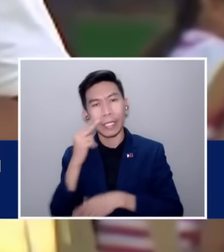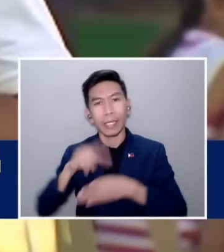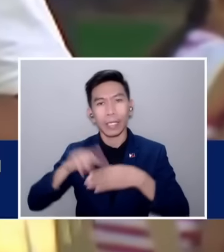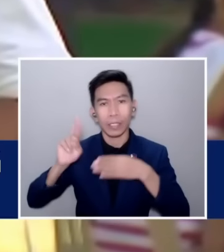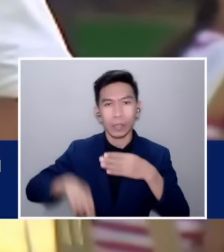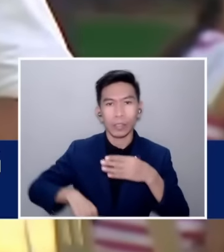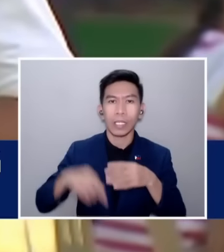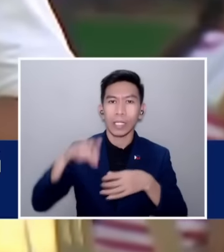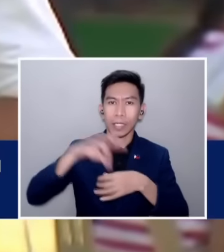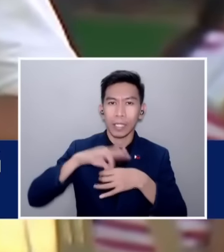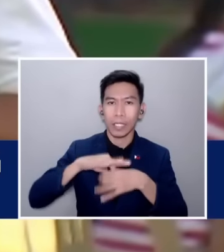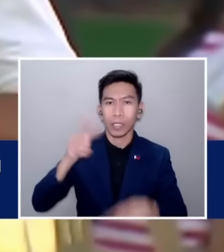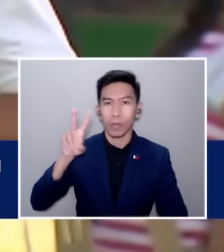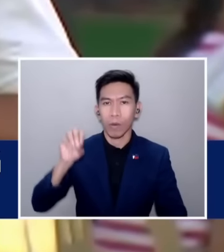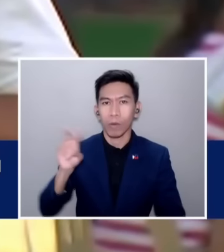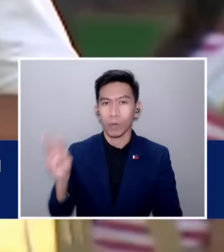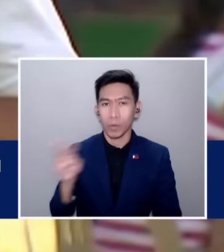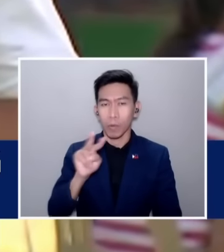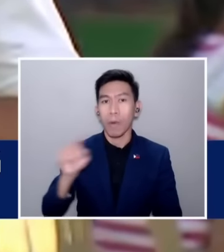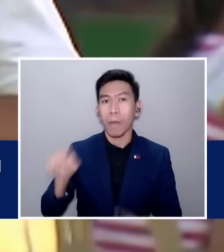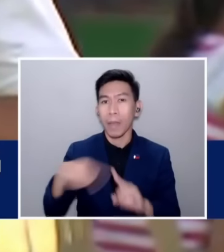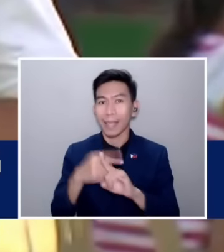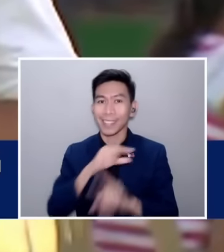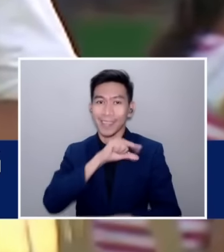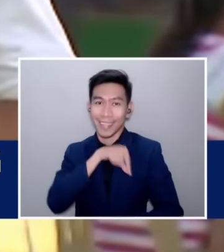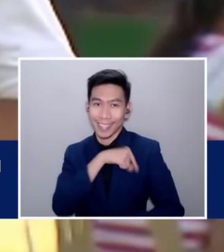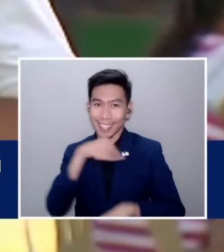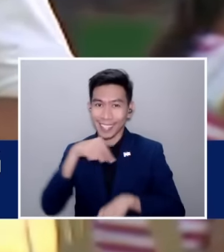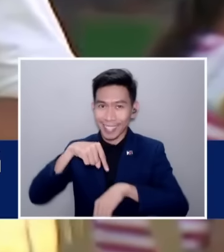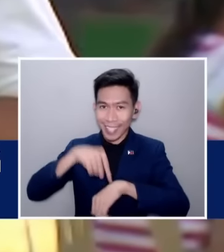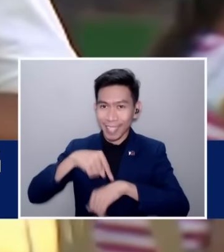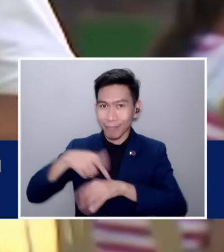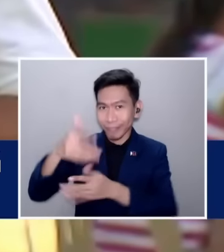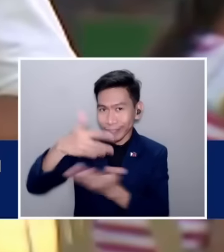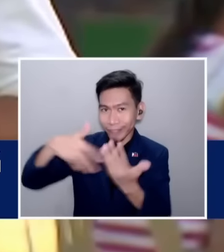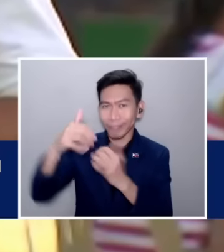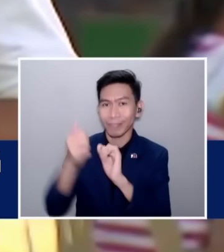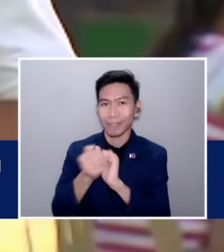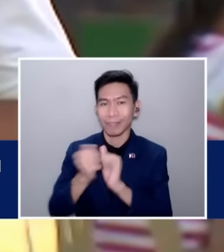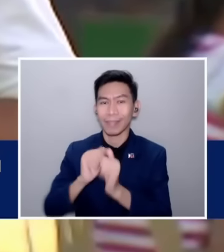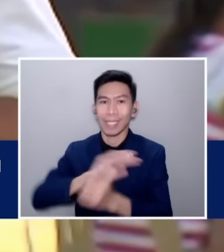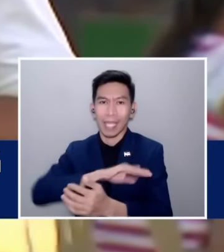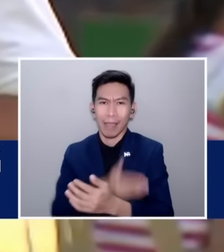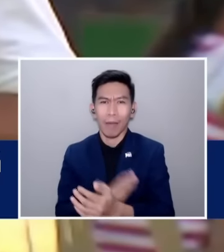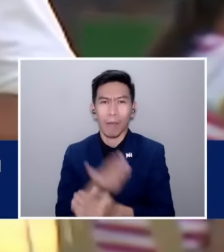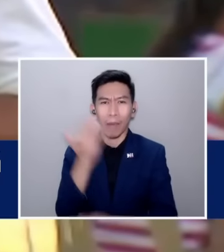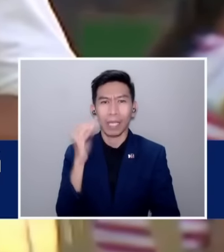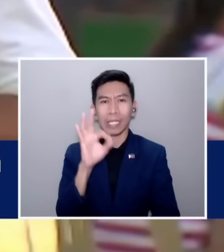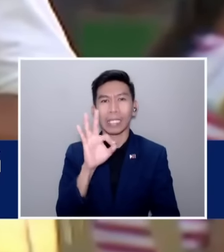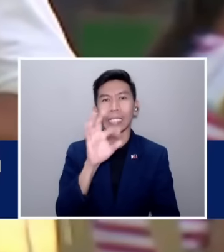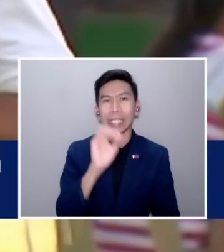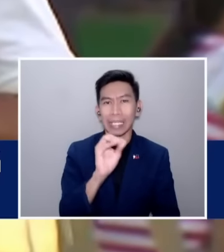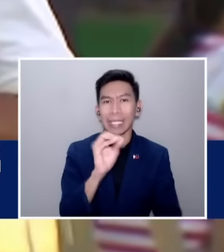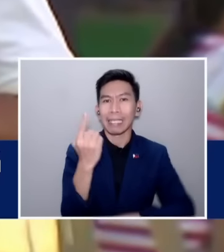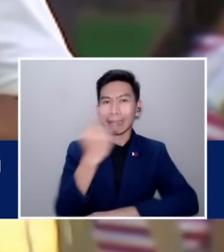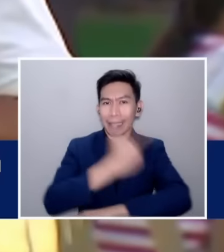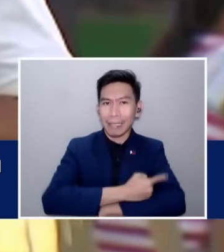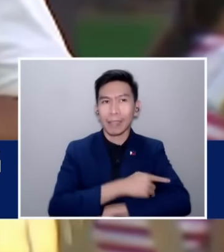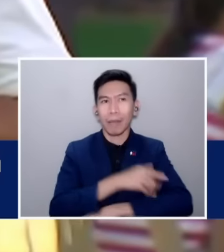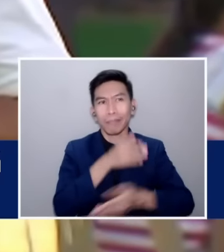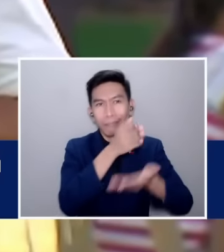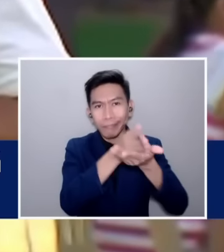at quality time na rin kasama ng kanyang mga anak matapos ang 70 araw na kampanya. Adrian Ayalin,